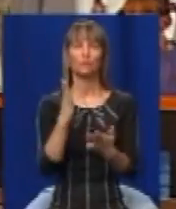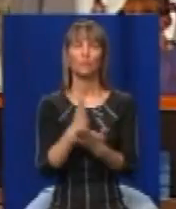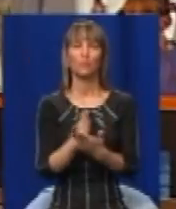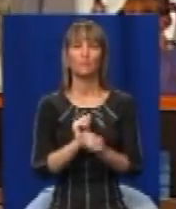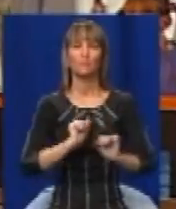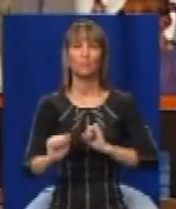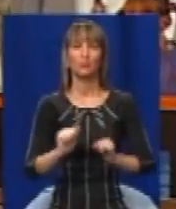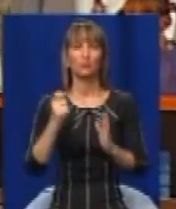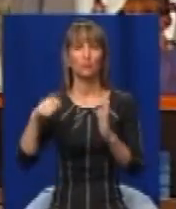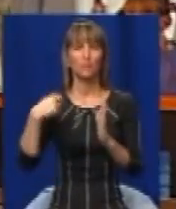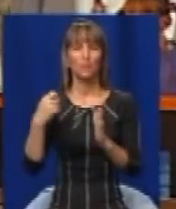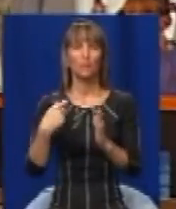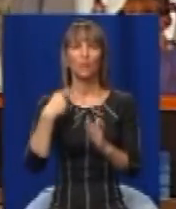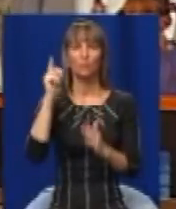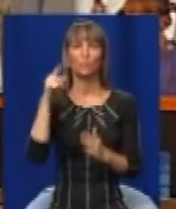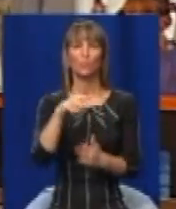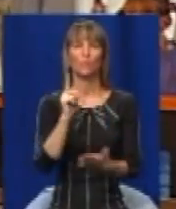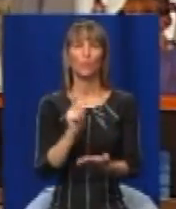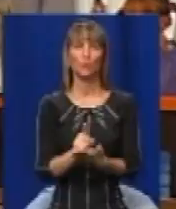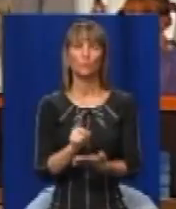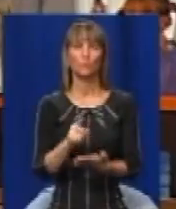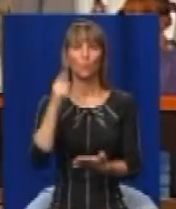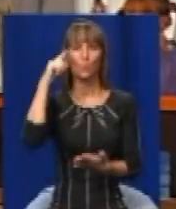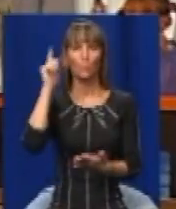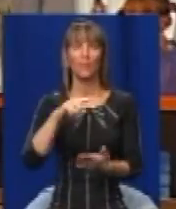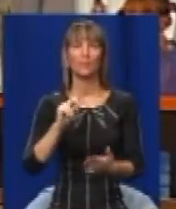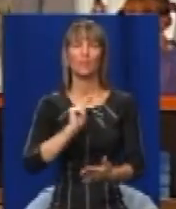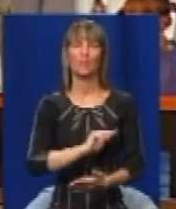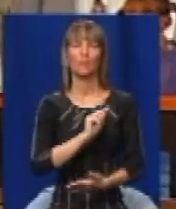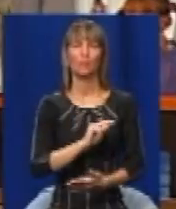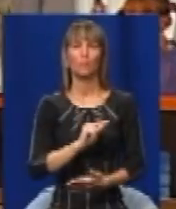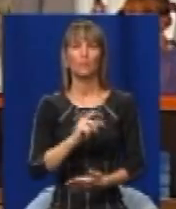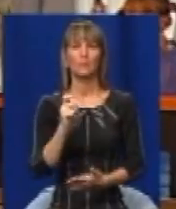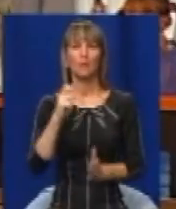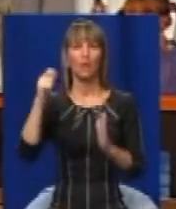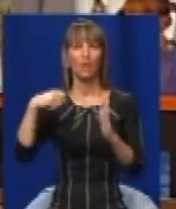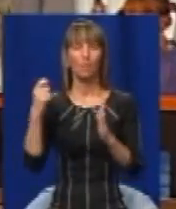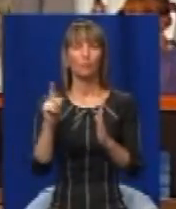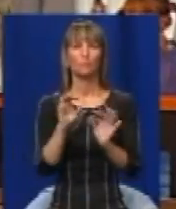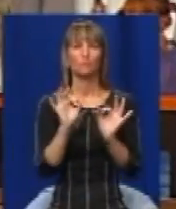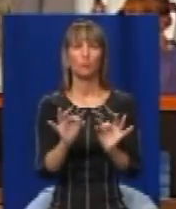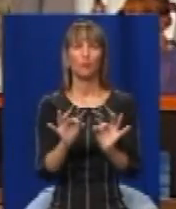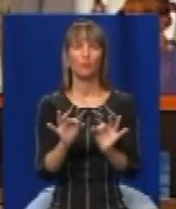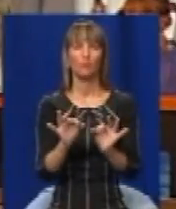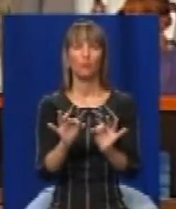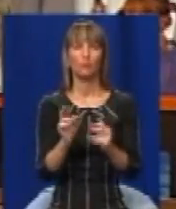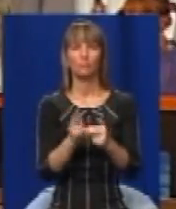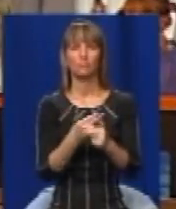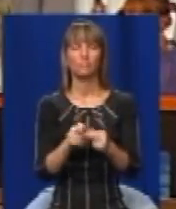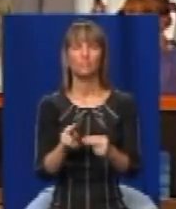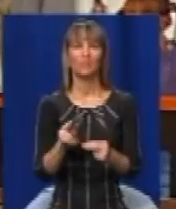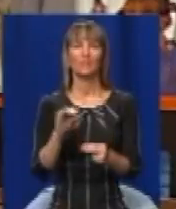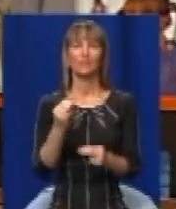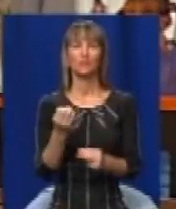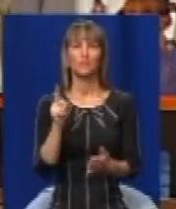Я думаю, что он должен уметь работать с камерой, чтобы ее настраивать. И еще